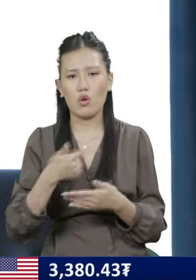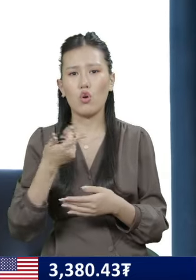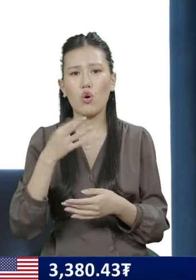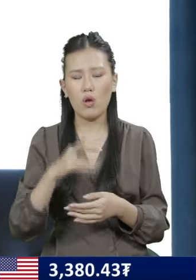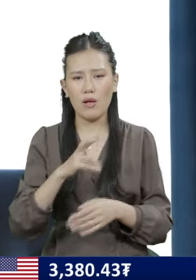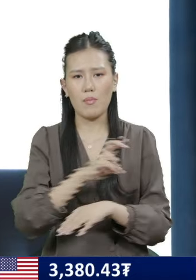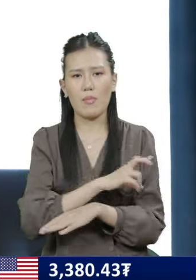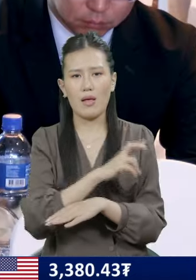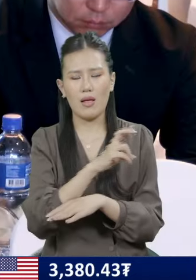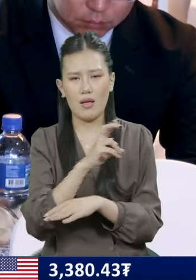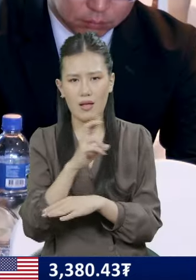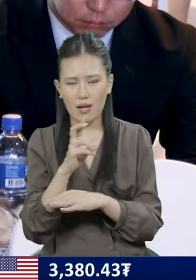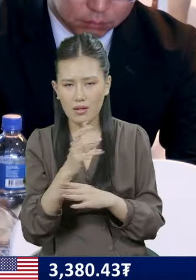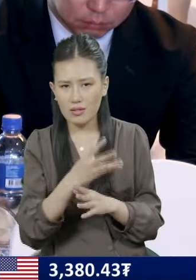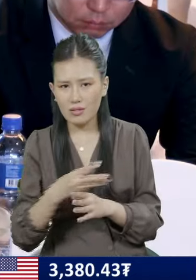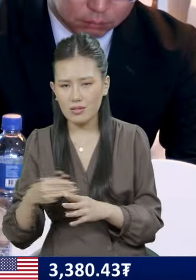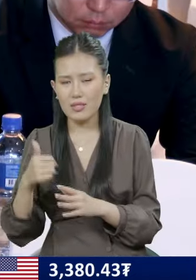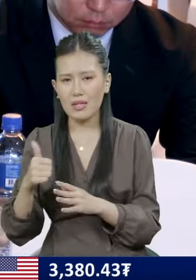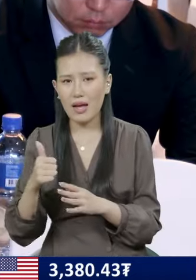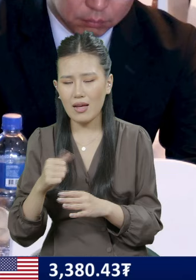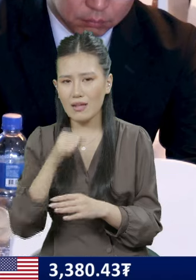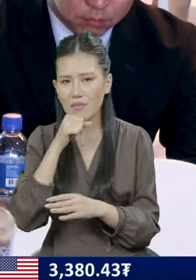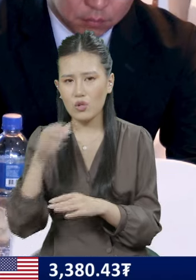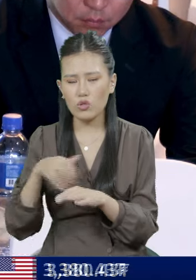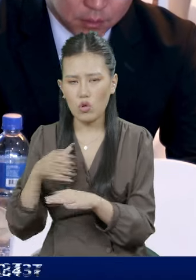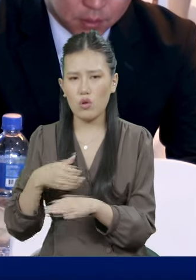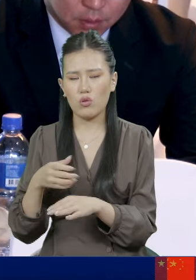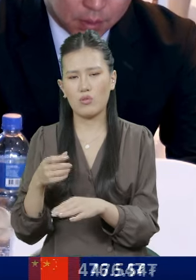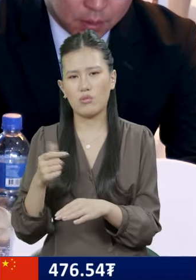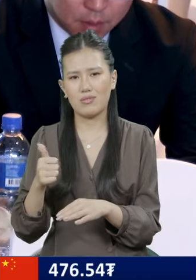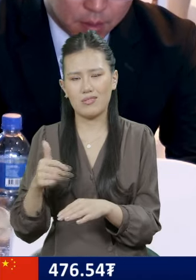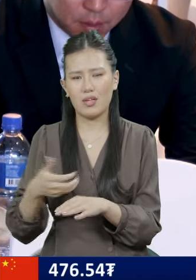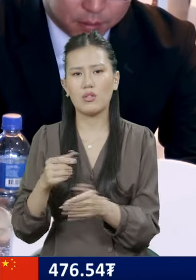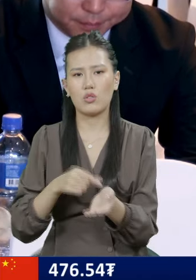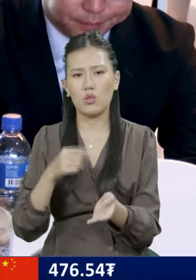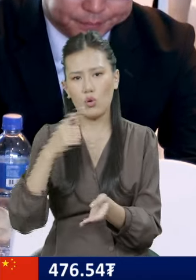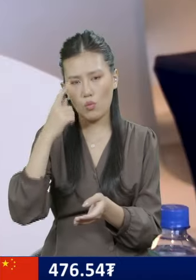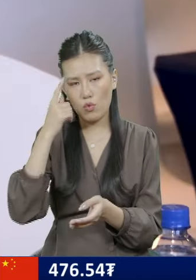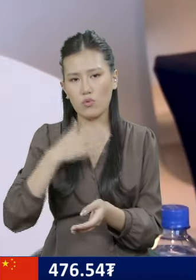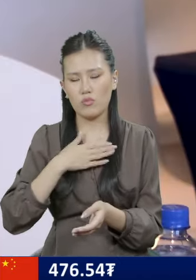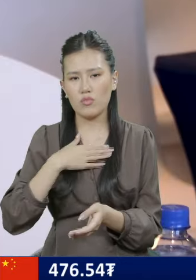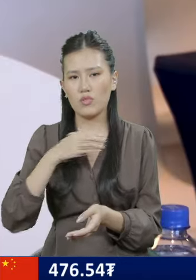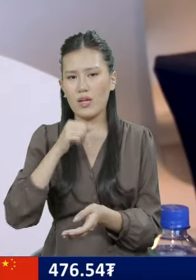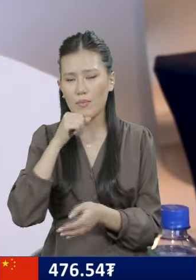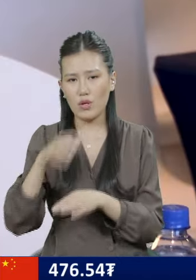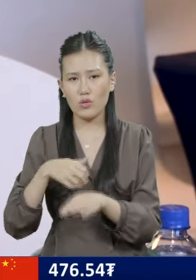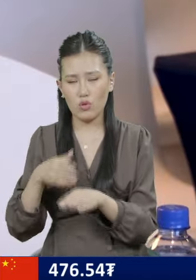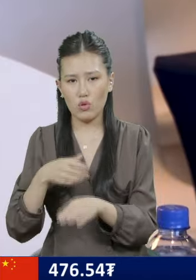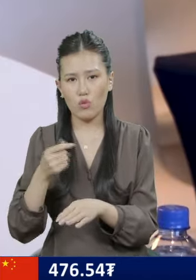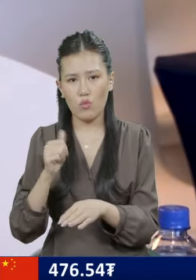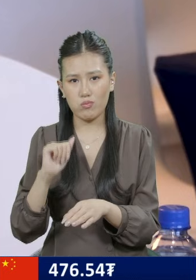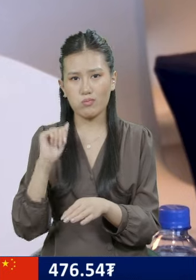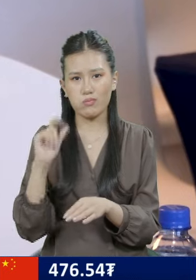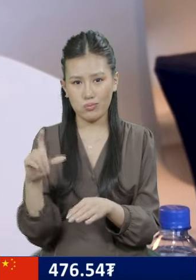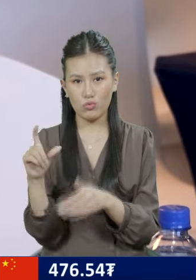гэж Европын холбооноос үзэж байна. Угтаа бол Монголын ямааны ноолоор өндөр үнэт хүрэх боломжтой. За гэхдээ бэлчээрийн даац зэрэг хүчин зүйл нь ямаанаас гарах